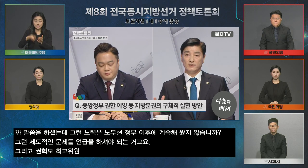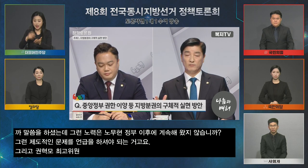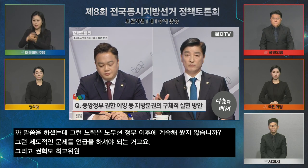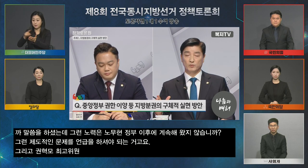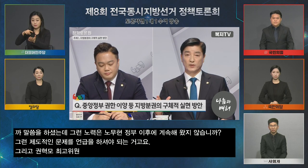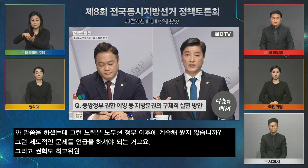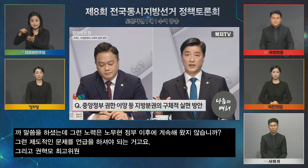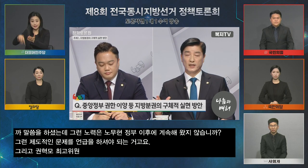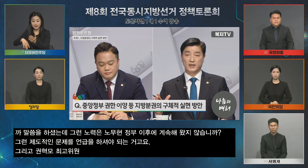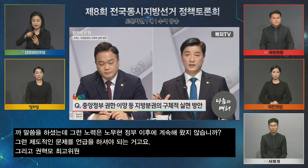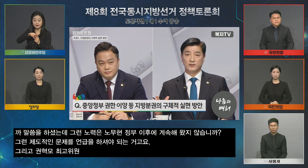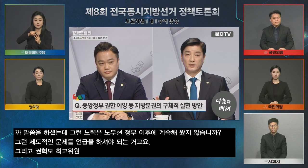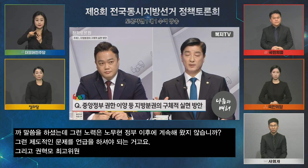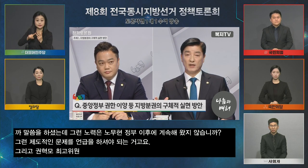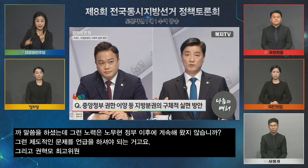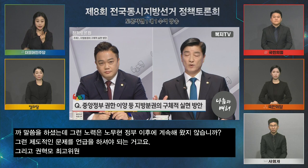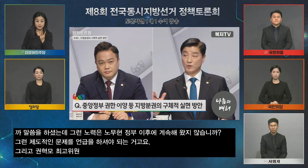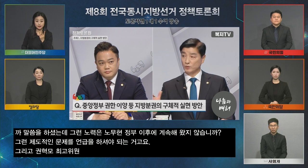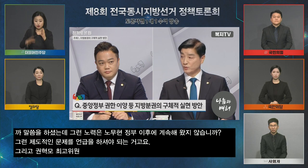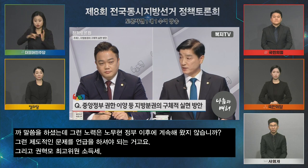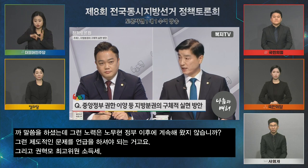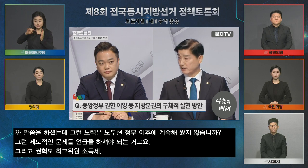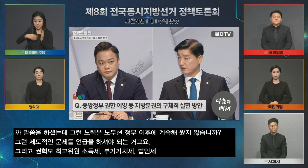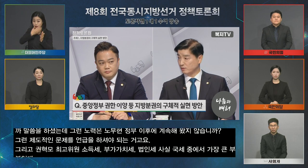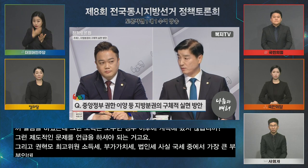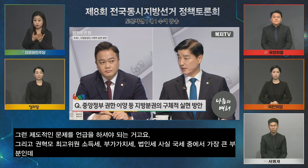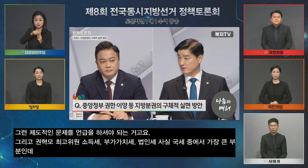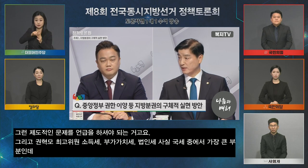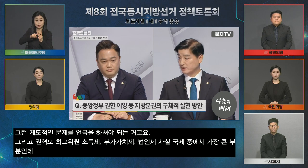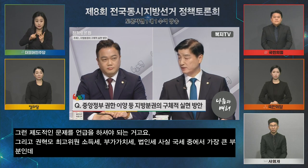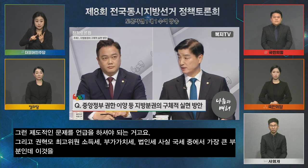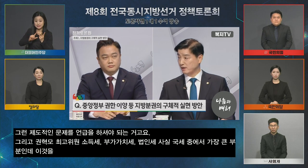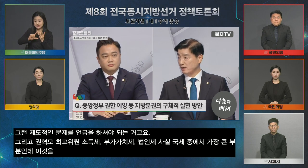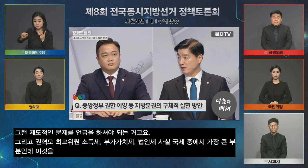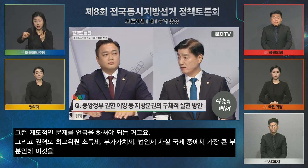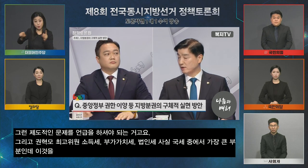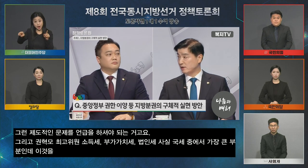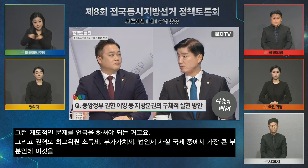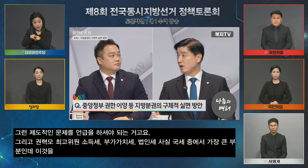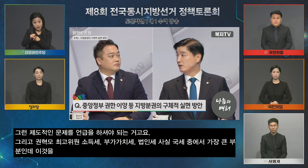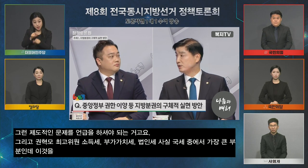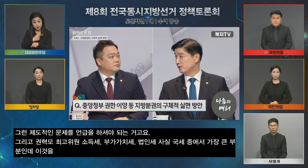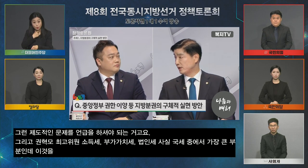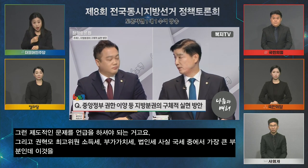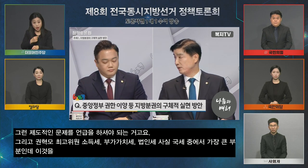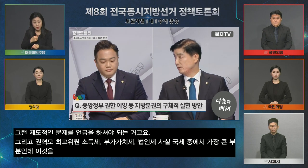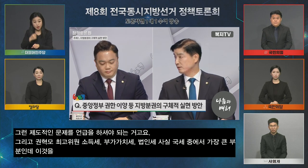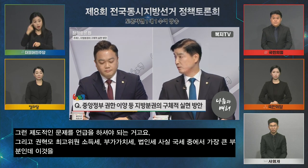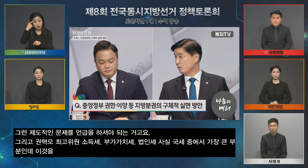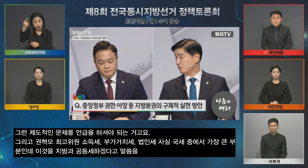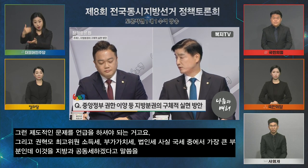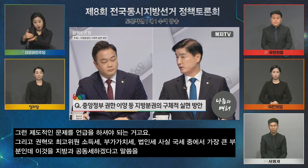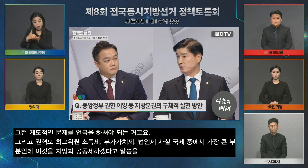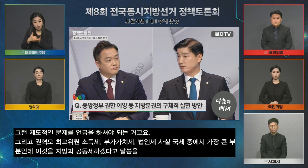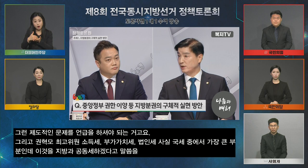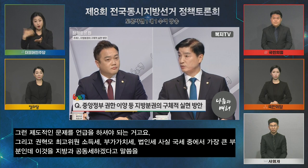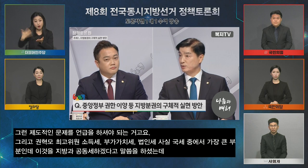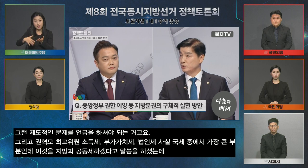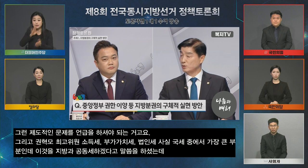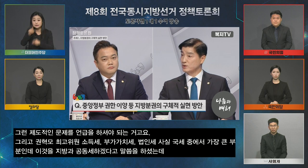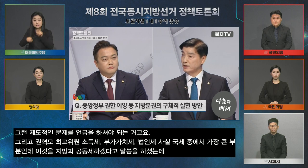가장 큰 부분인데 이것을 지방과 공동세 하겠다고 말씀을 하셨는데 대단히 획기적이네요. 그거 꼭